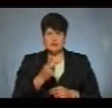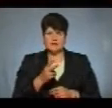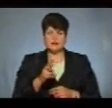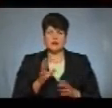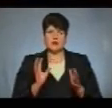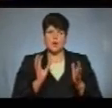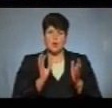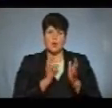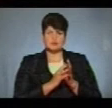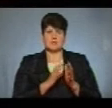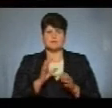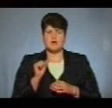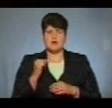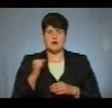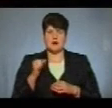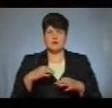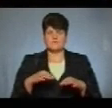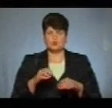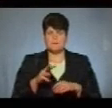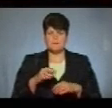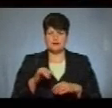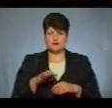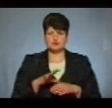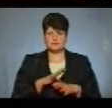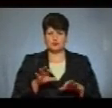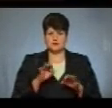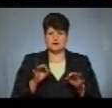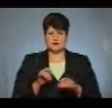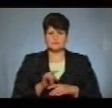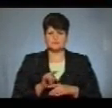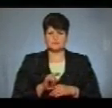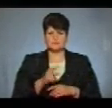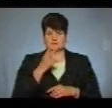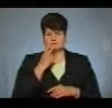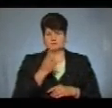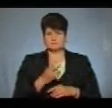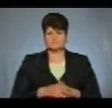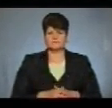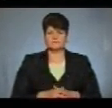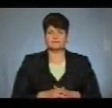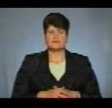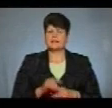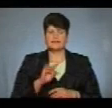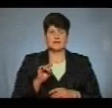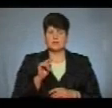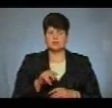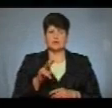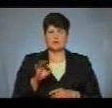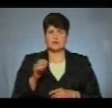логотип Автомайдану, щоб більше не було маніпуляцій. Ось, будь ласка. Абсолютно не той